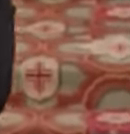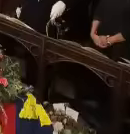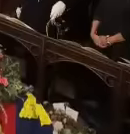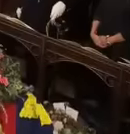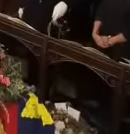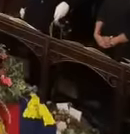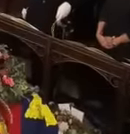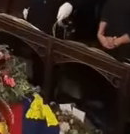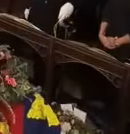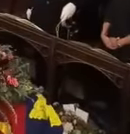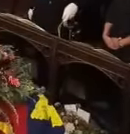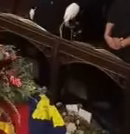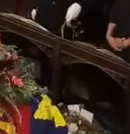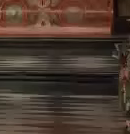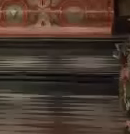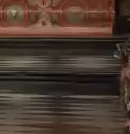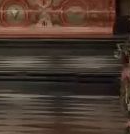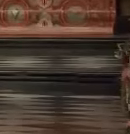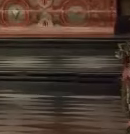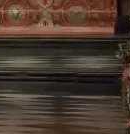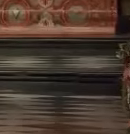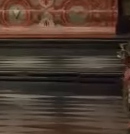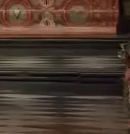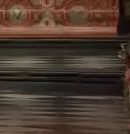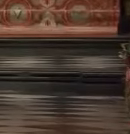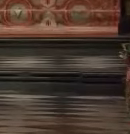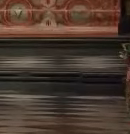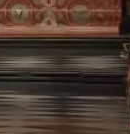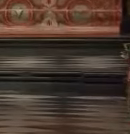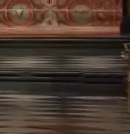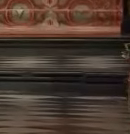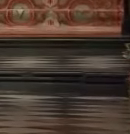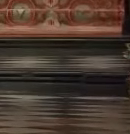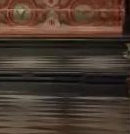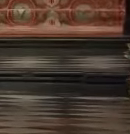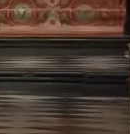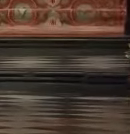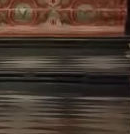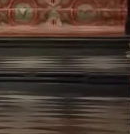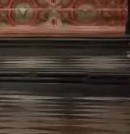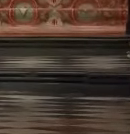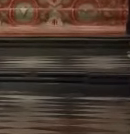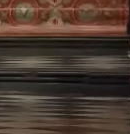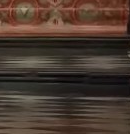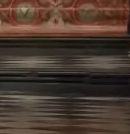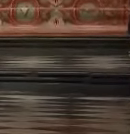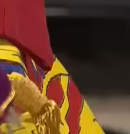In the name of the Holy Spirit, who strengtheneth thee.